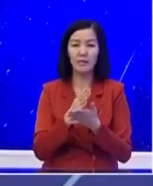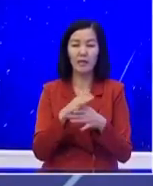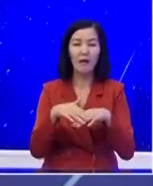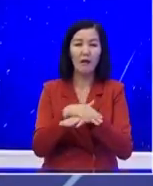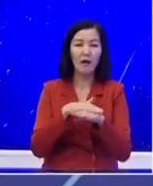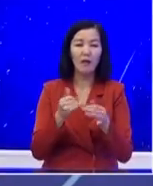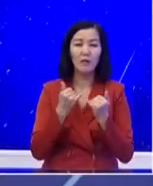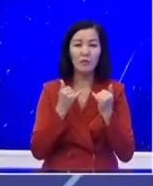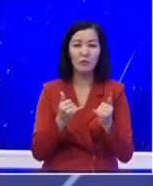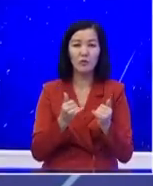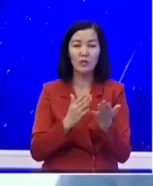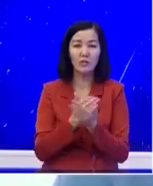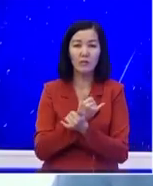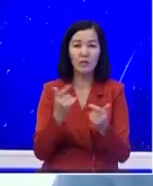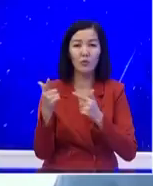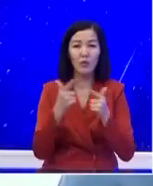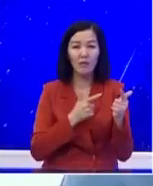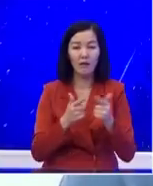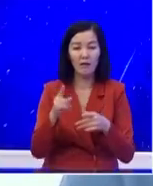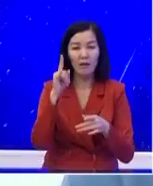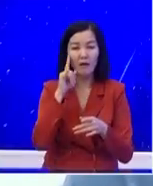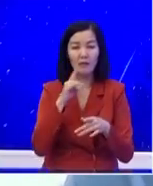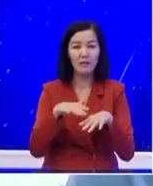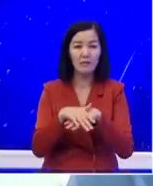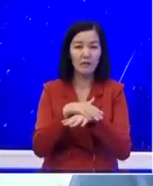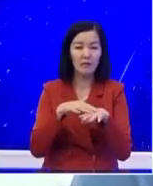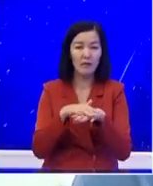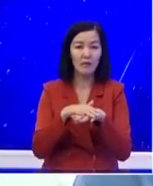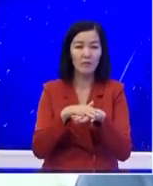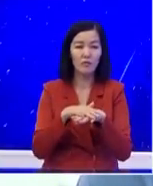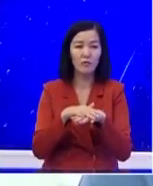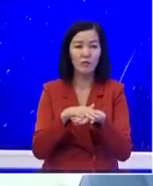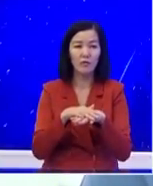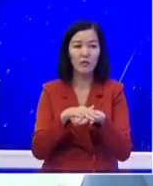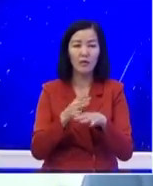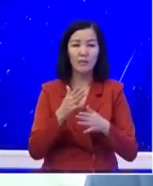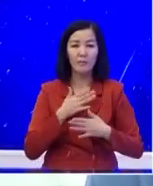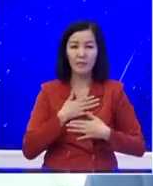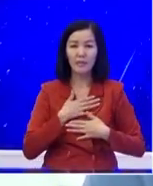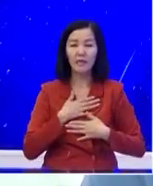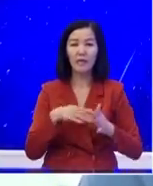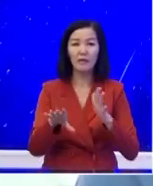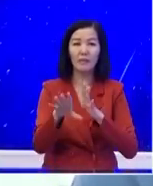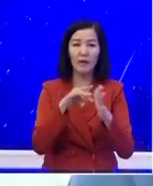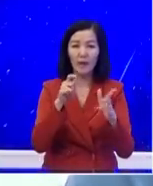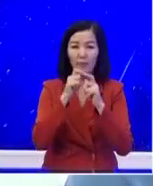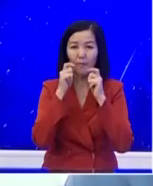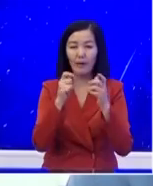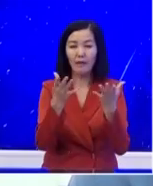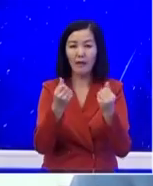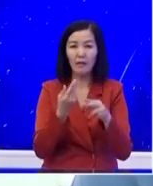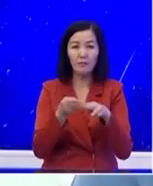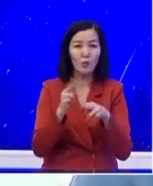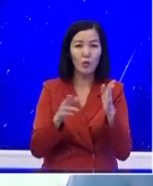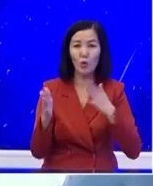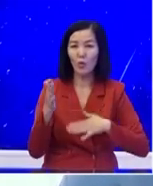үшін, осы Қазақстан үшін, осындай бізді көтеріп, марапаттанға